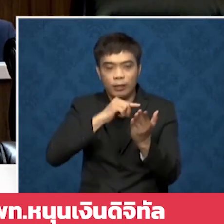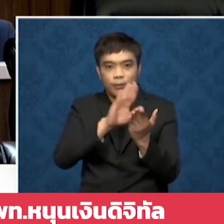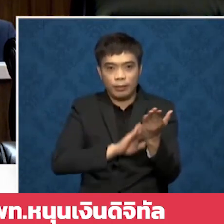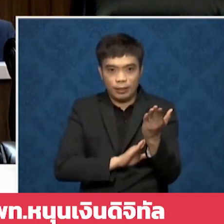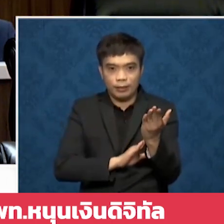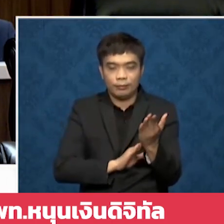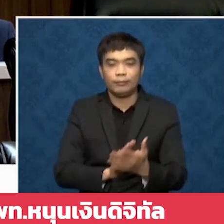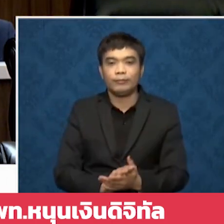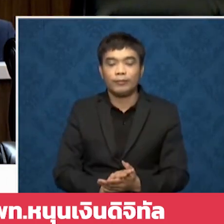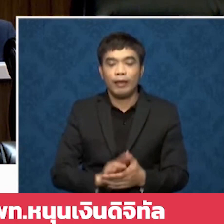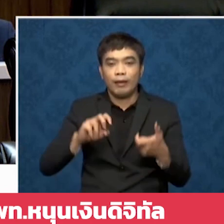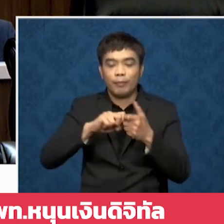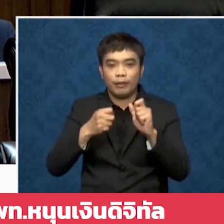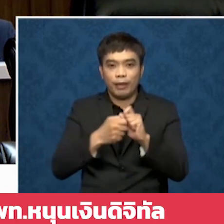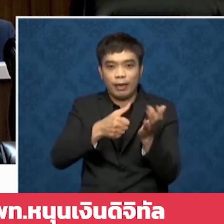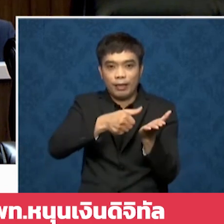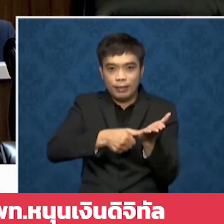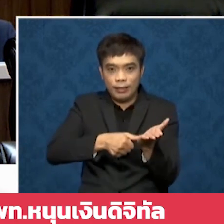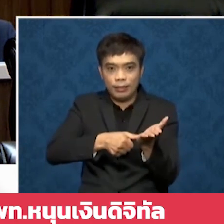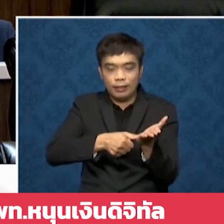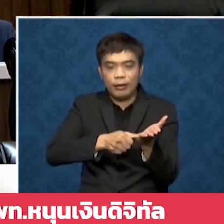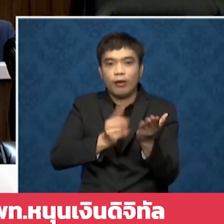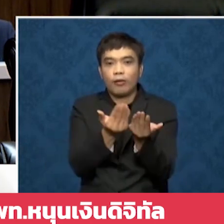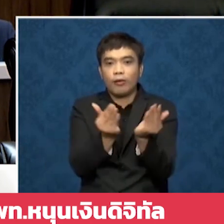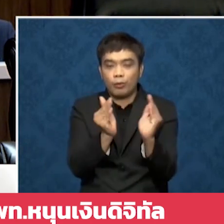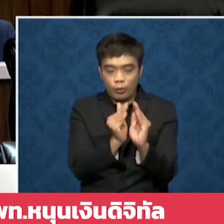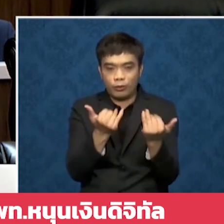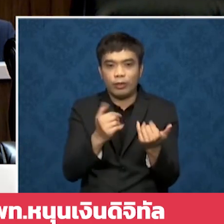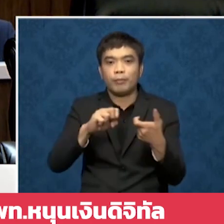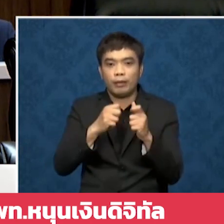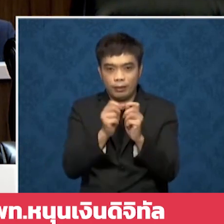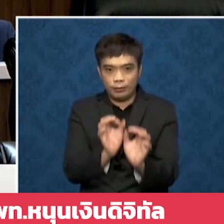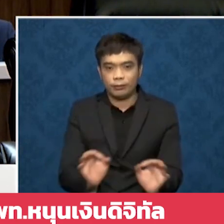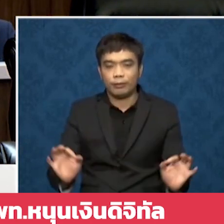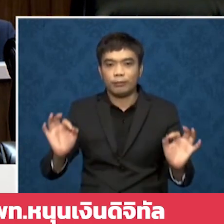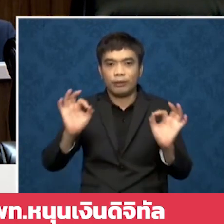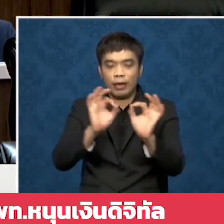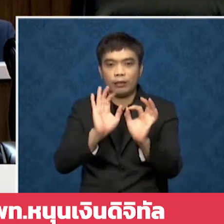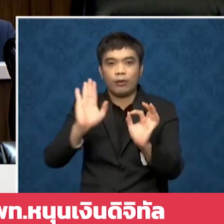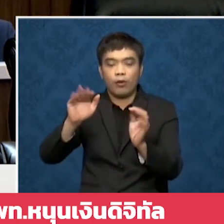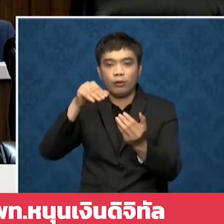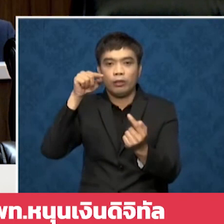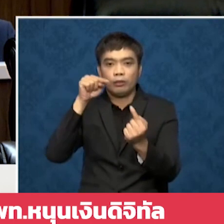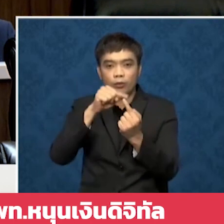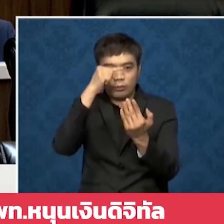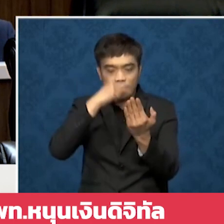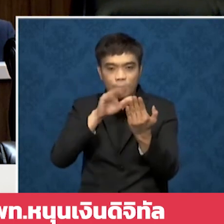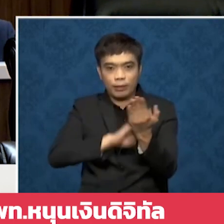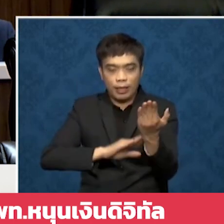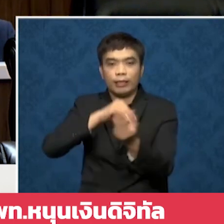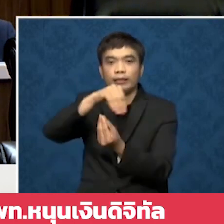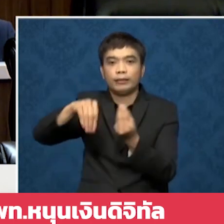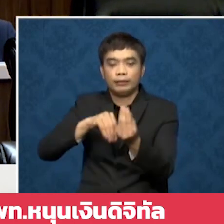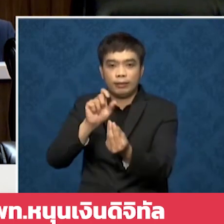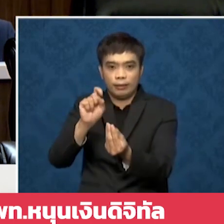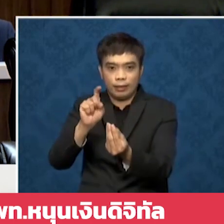ระบบการสร้างงานสร้างอาชีพลดค่าใช้จ่ายเพิ่มรายได้เศรษฐกิจก็จะดีและหวังว่าประเทศไทยจะหลุด